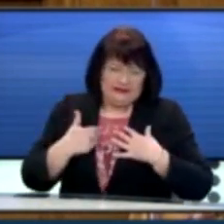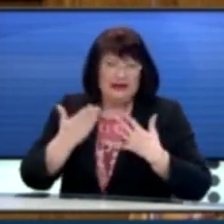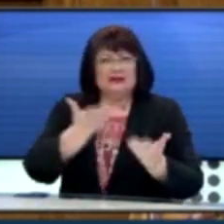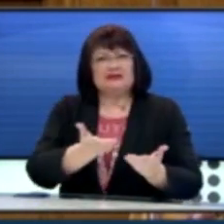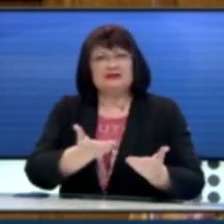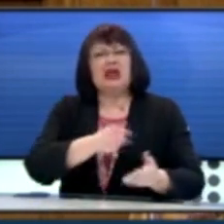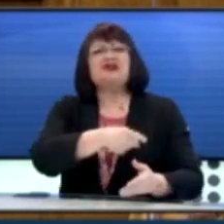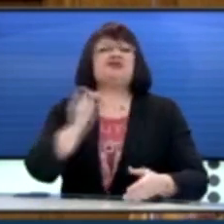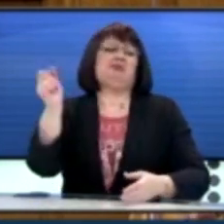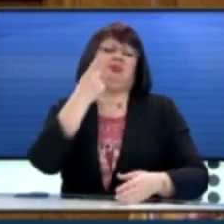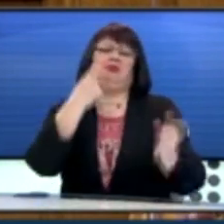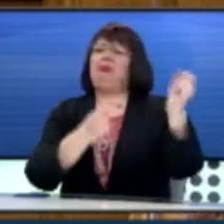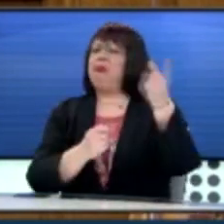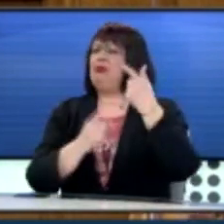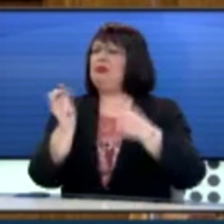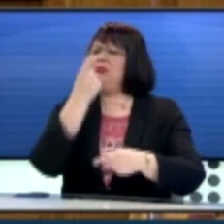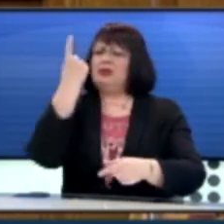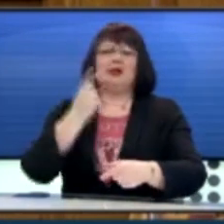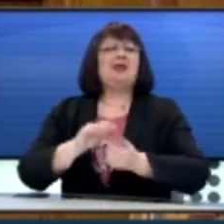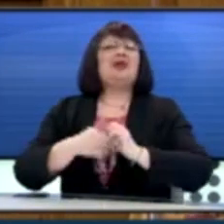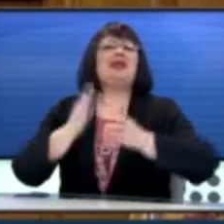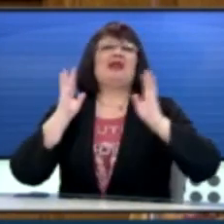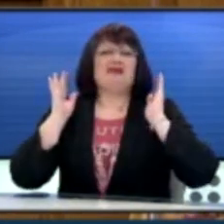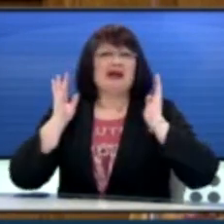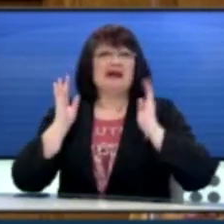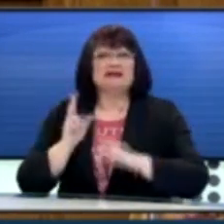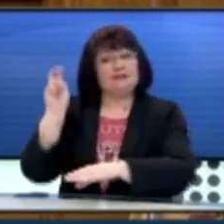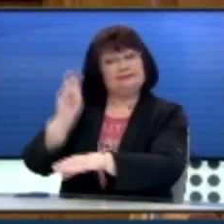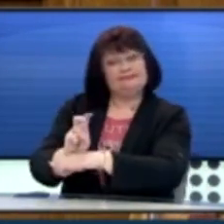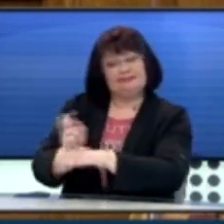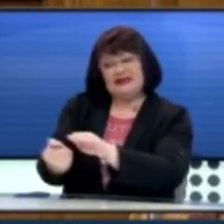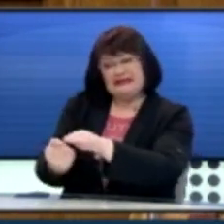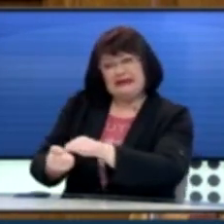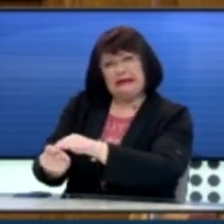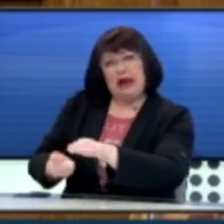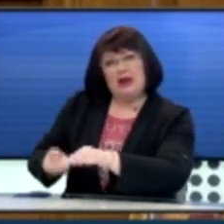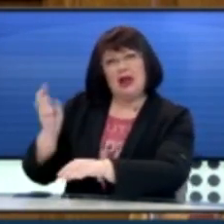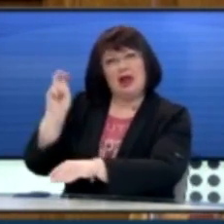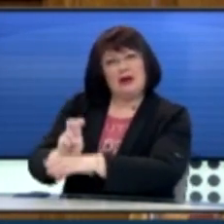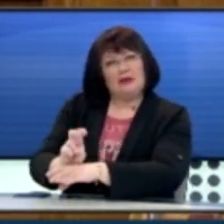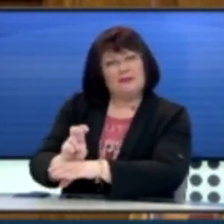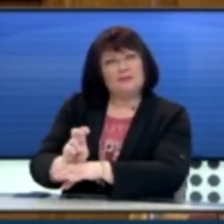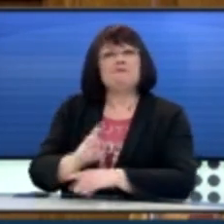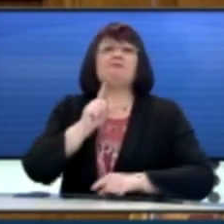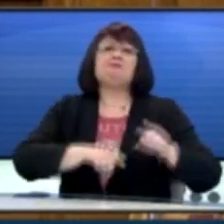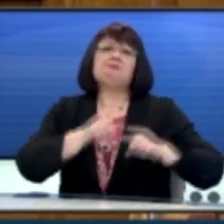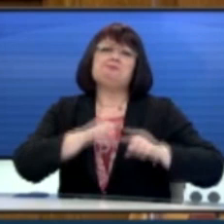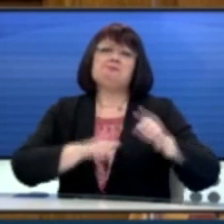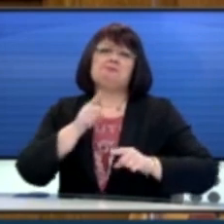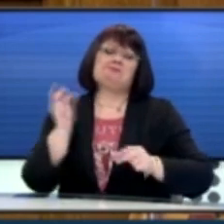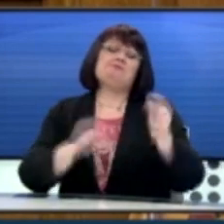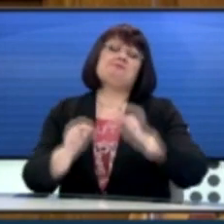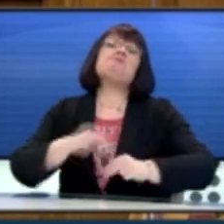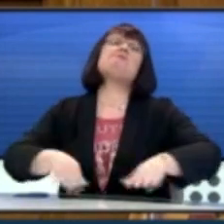και τις πετάτε στα αζήτητα ή βρίσκονται στα συρτάρια σας ακόμη, είτε έρχονται εδώ κάποια και